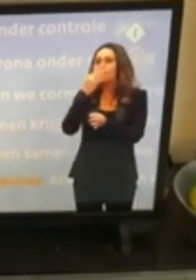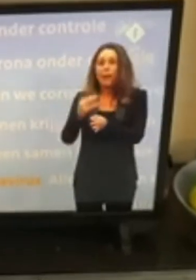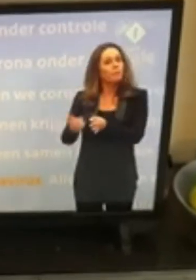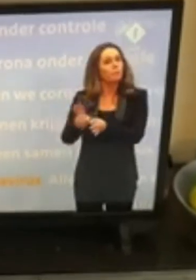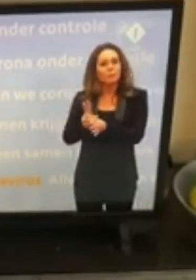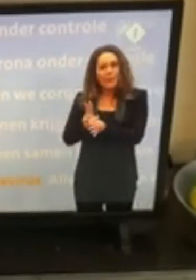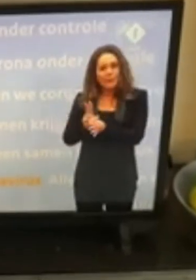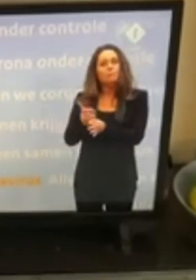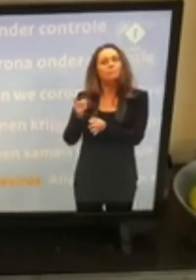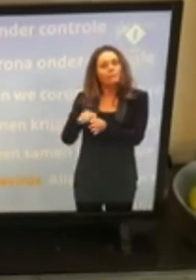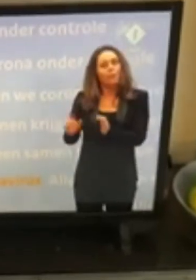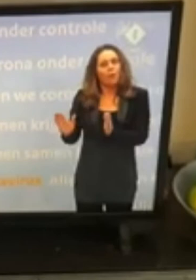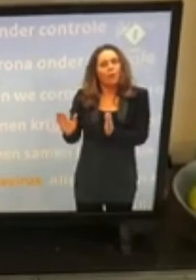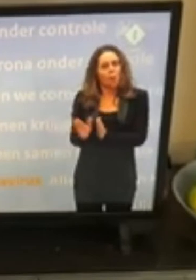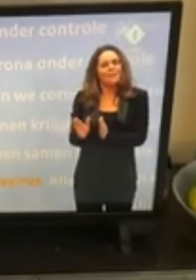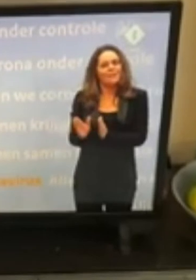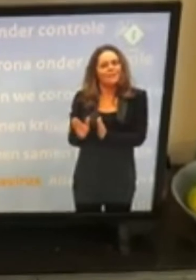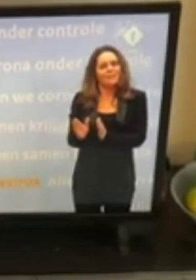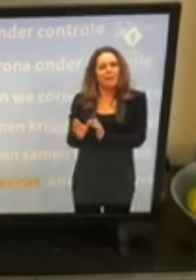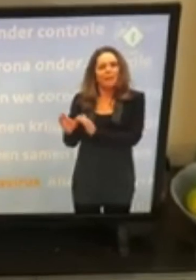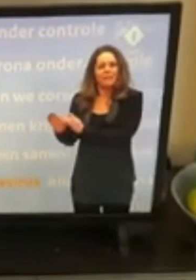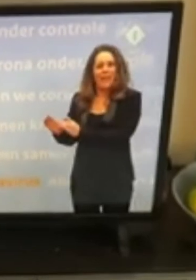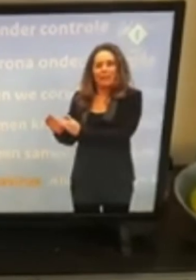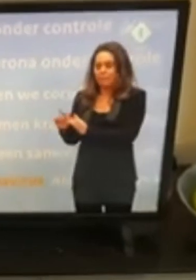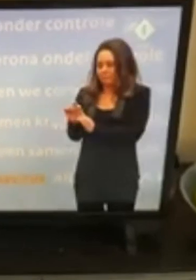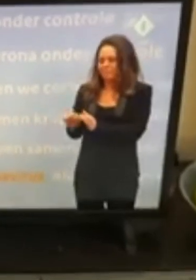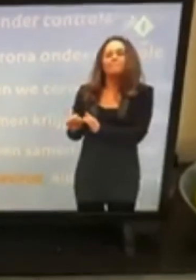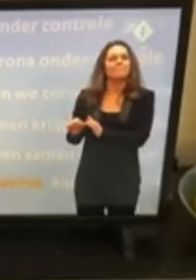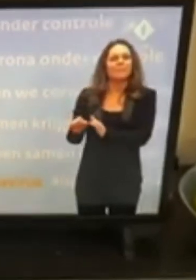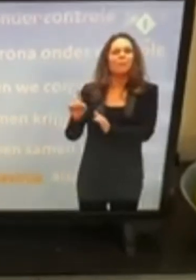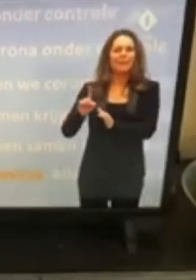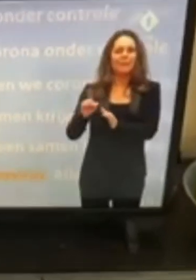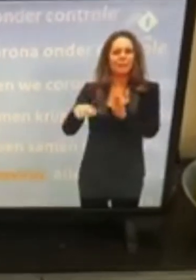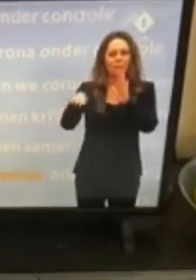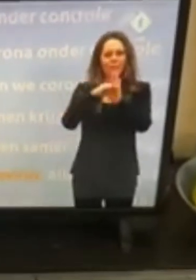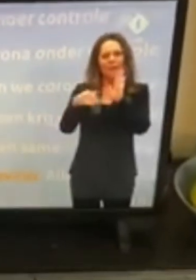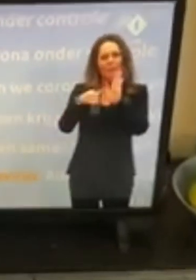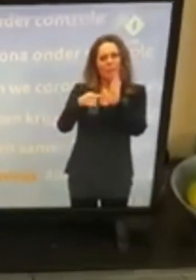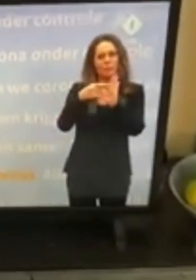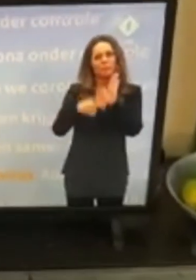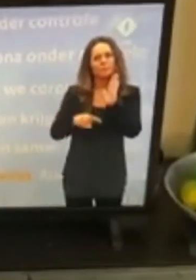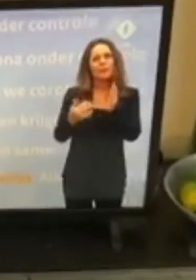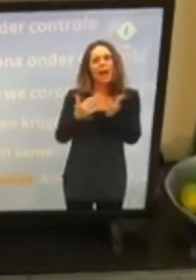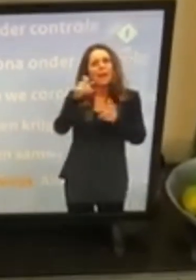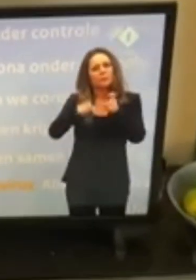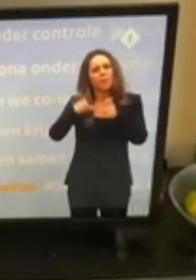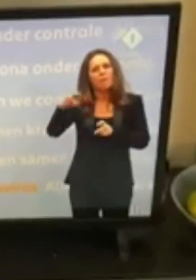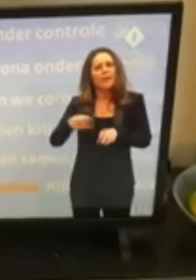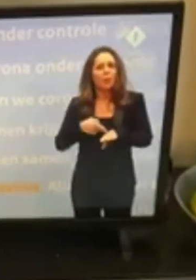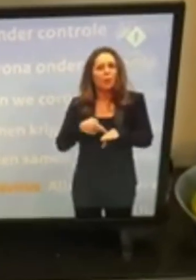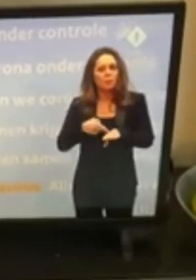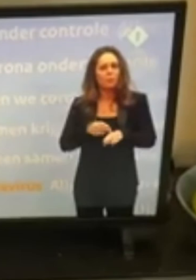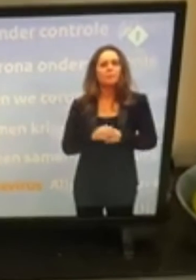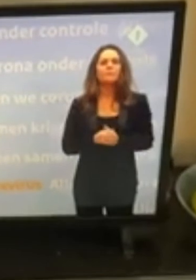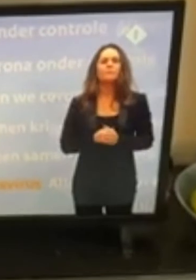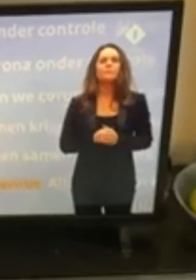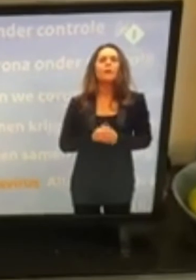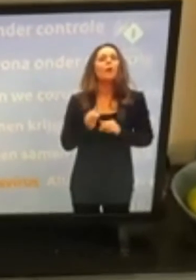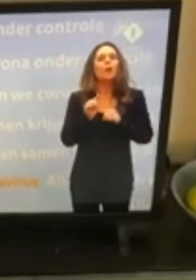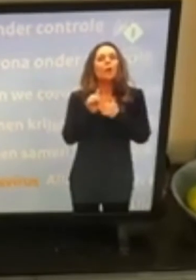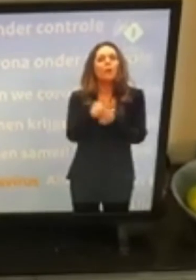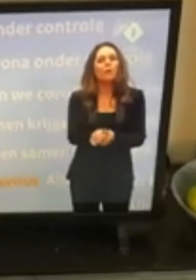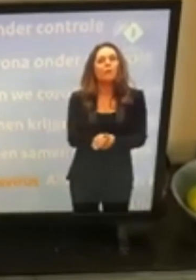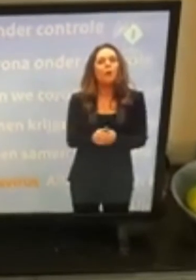bekort worden. Daar moeten we de wet voor aanpassen en dat kost een paar weken. En daarom in de tussentijd komt er met ingang